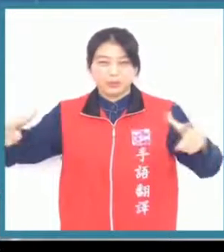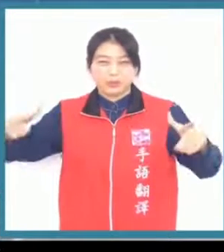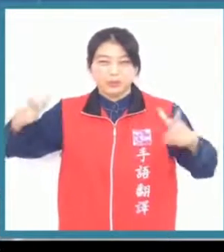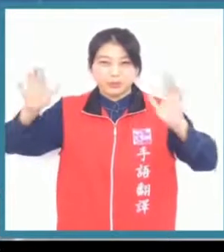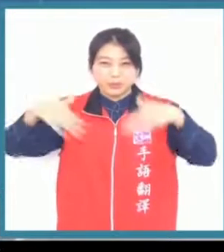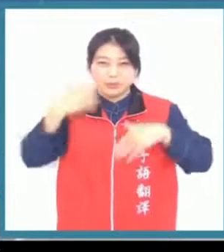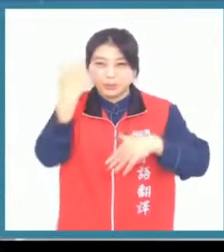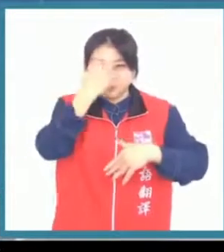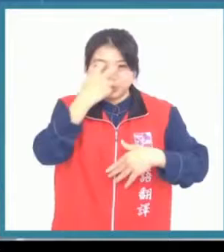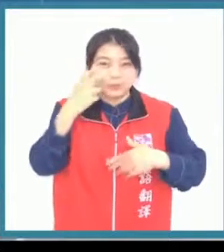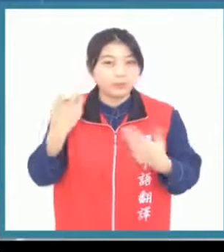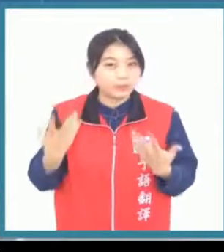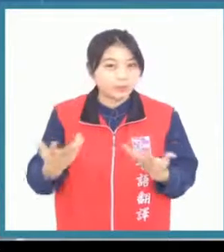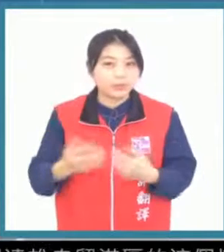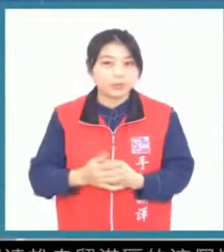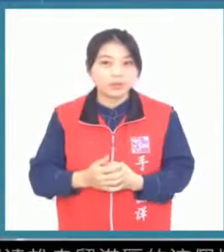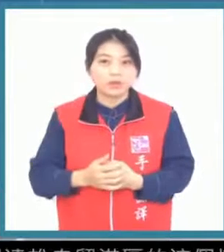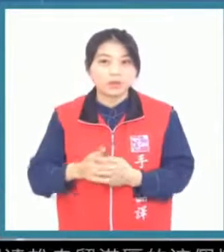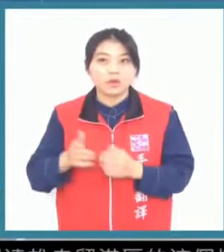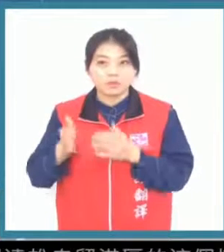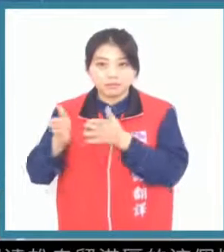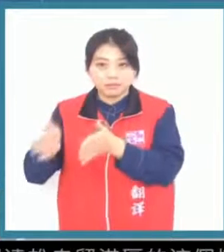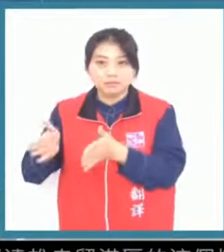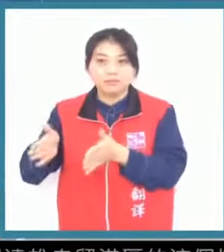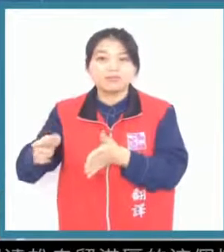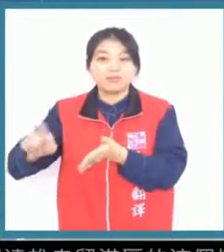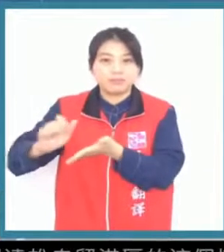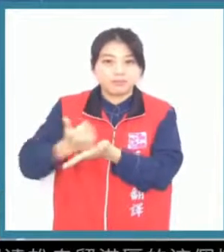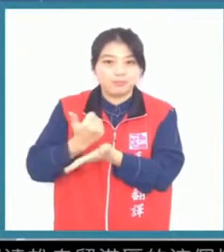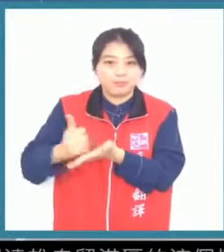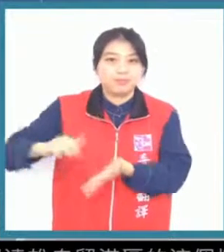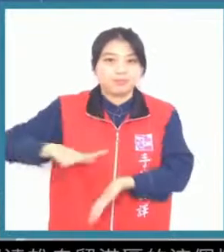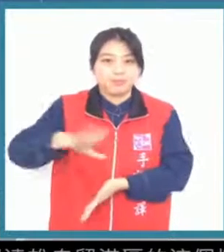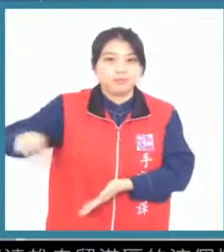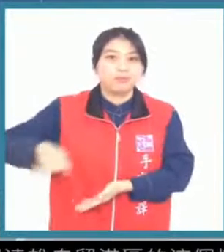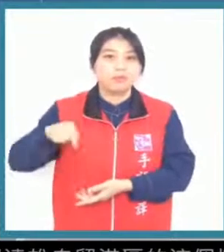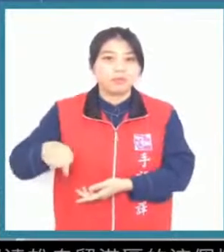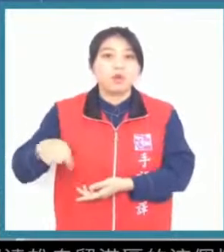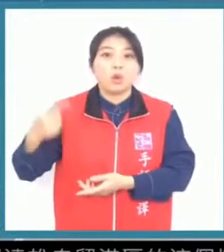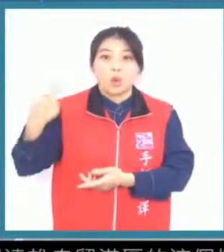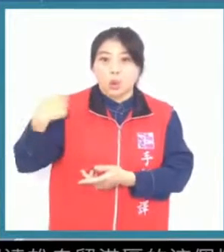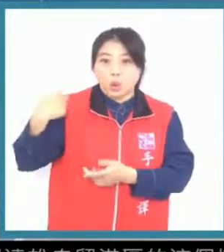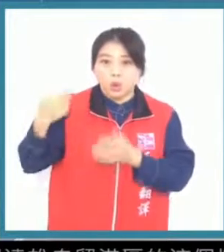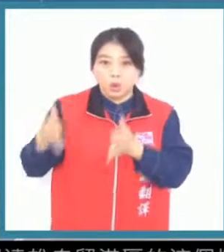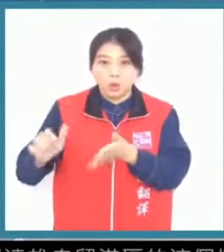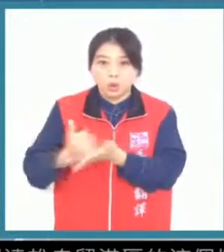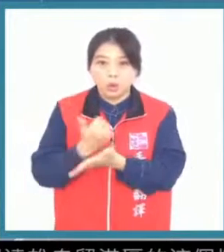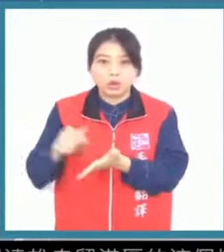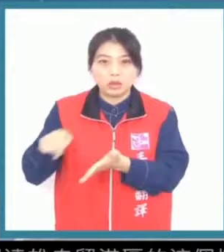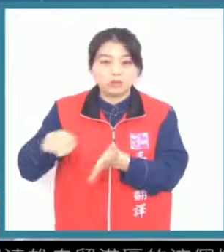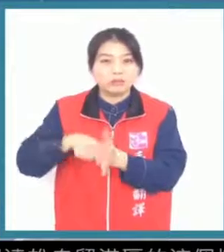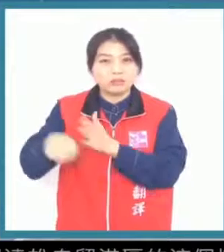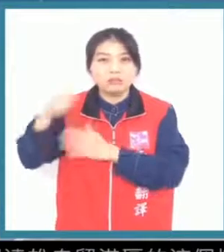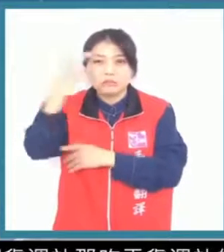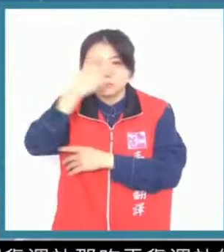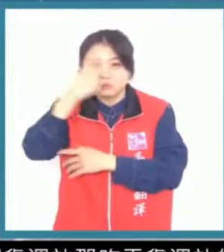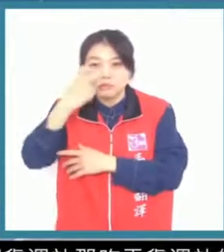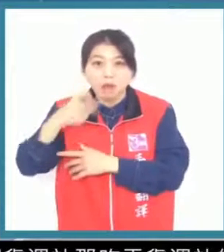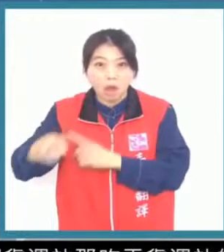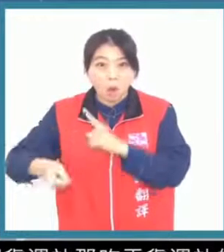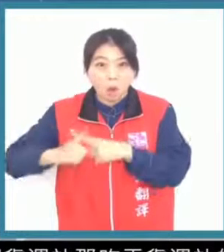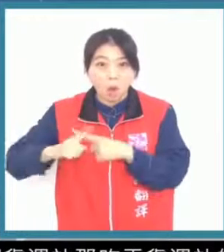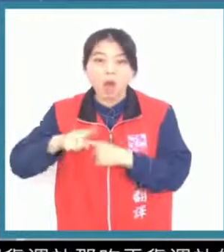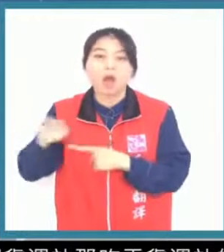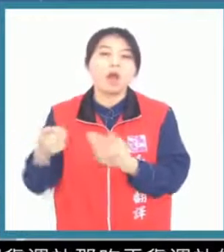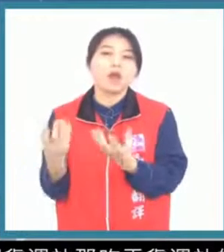做这个货运站。那昨天货运站的专案裁剪，那么并没有裁剪出确诊个